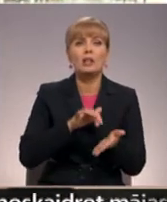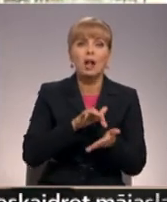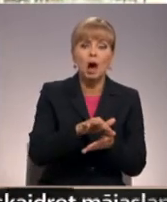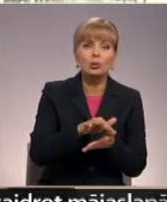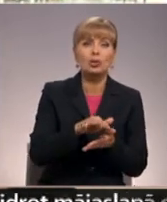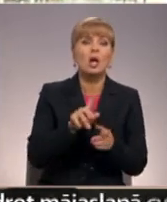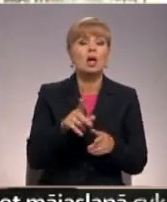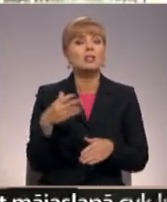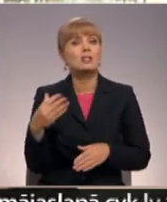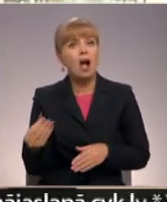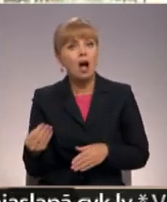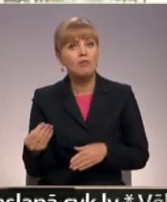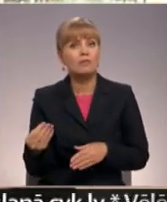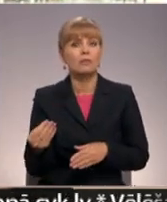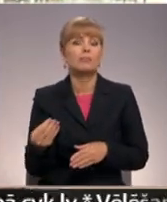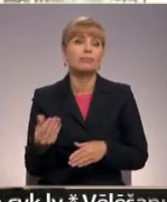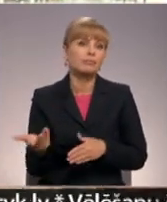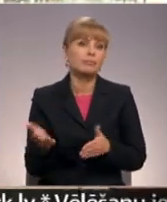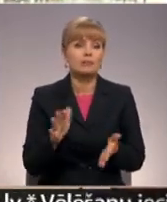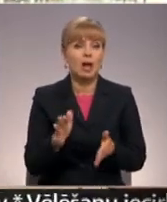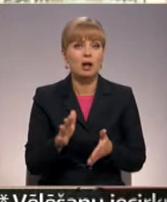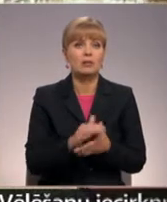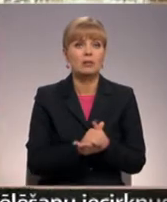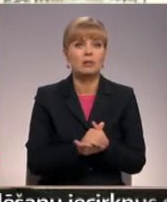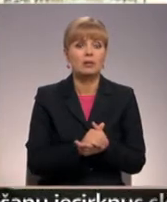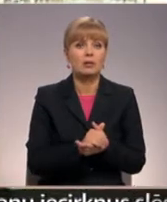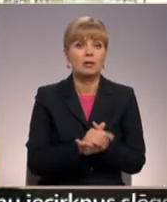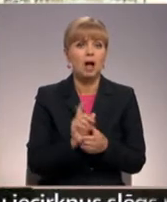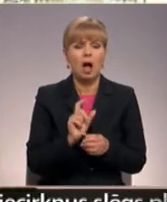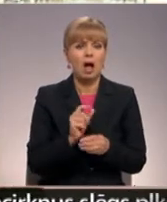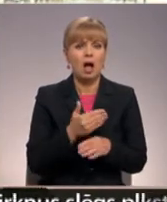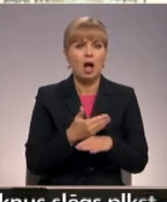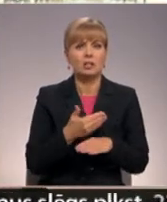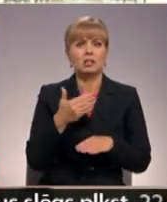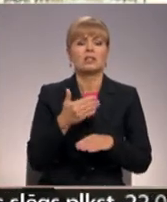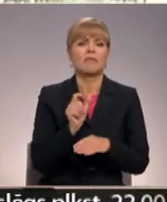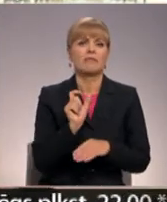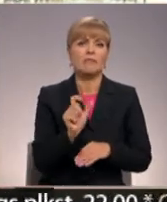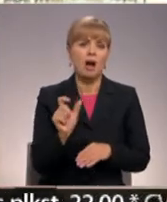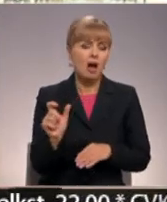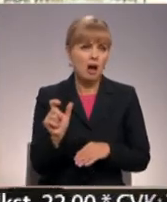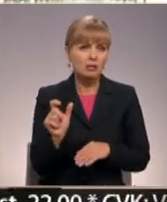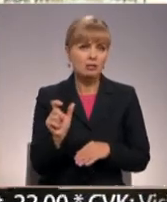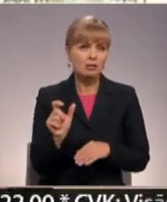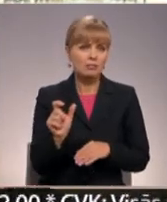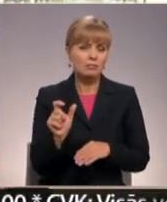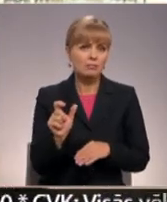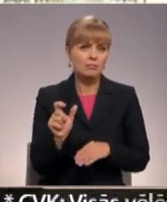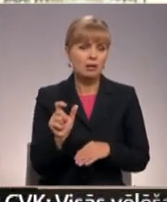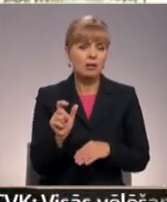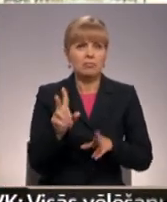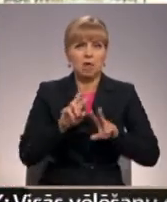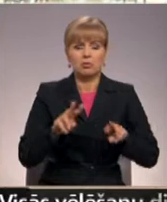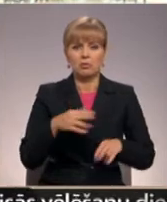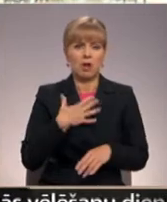kaut ko jau savu. Nu, tad ir, tad jā. Asāk vārdu pārmaiņa? Nevis asāk vārdu pārmaiņa, bet tā, kad, nu, tad nesaprašu, kāpēc